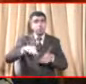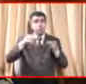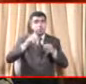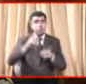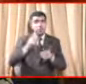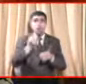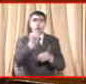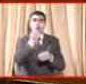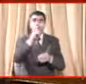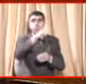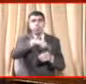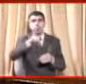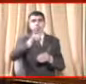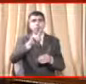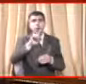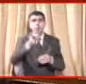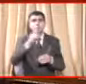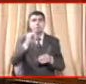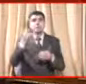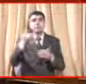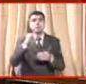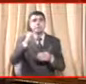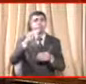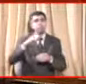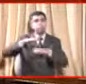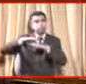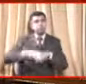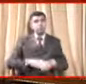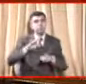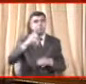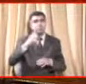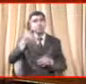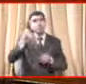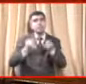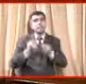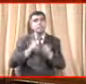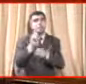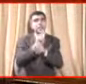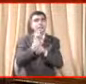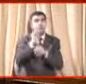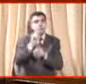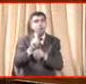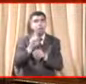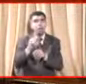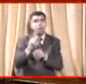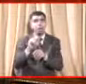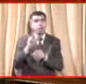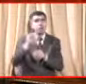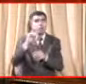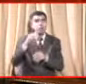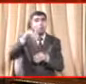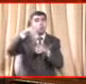هم السائقون المهنيون، محرومون من الحماية الاجتماعية، غير منخرطين في الصناديق،